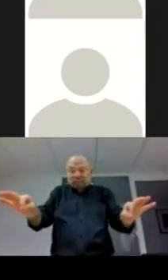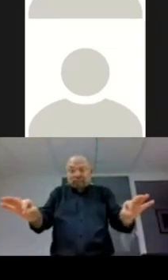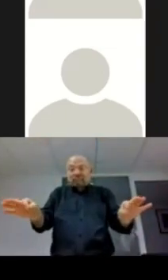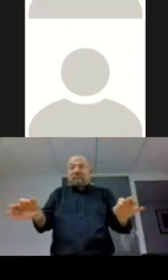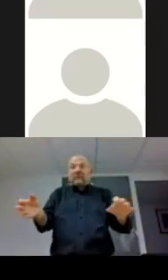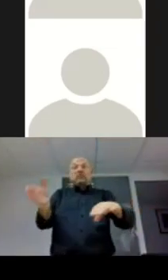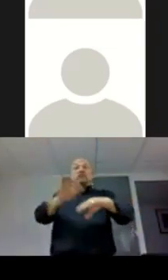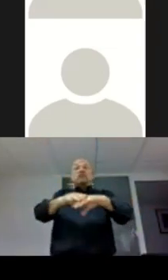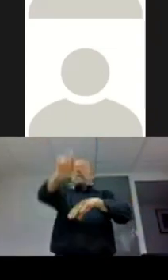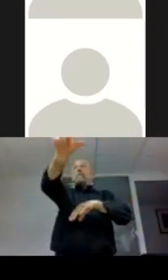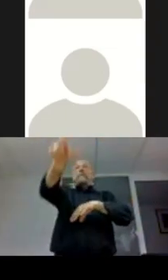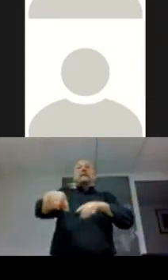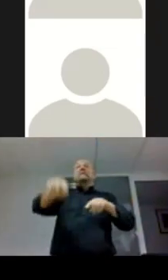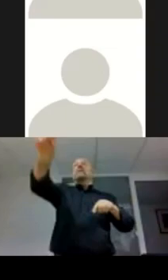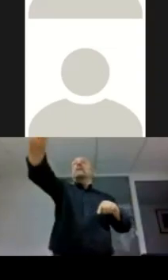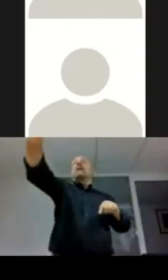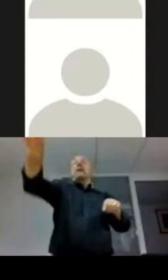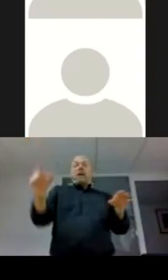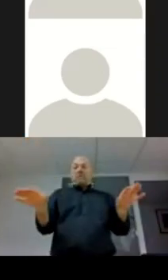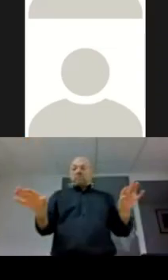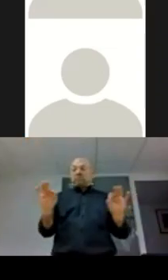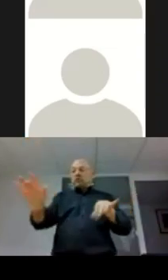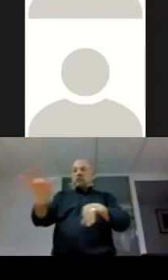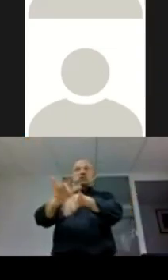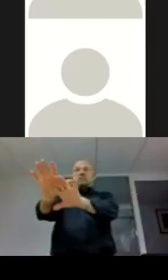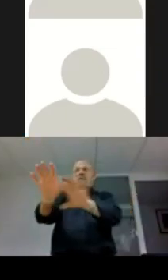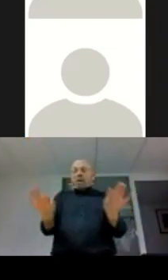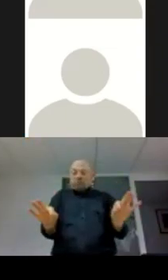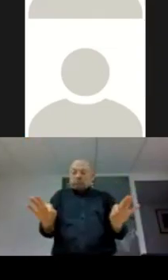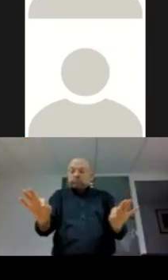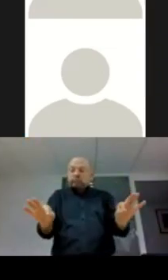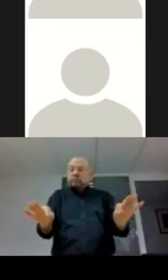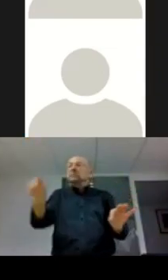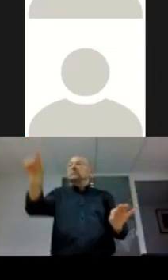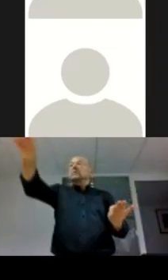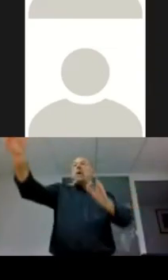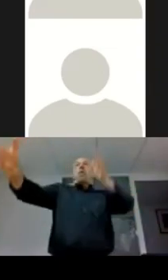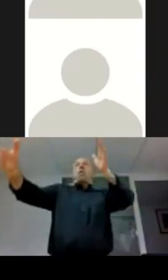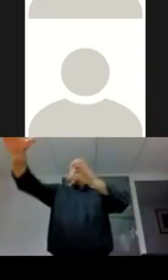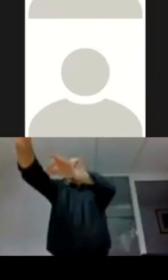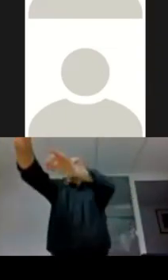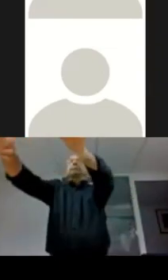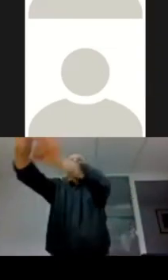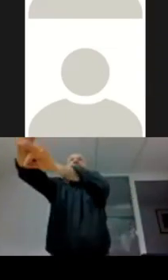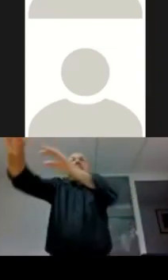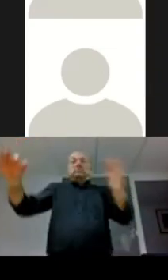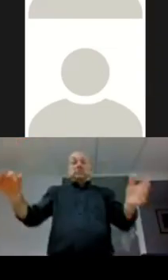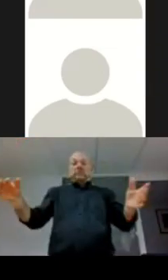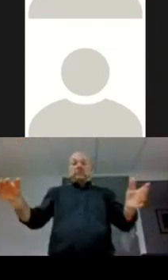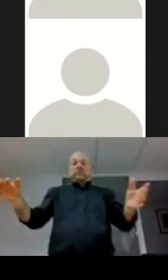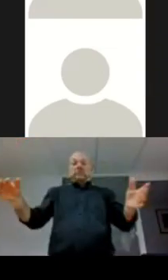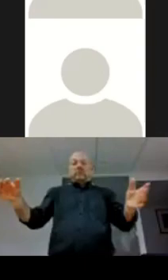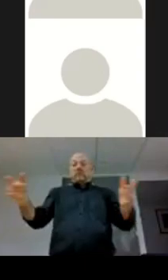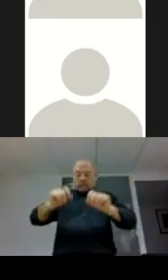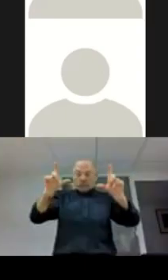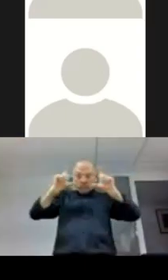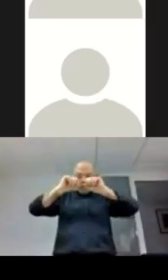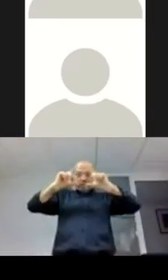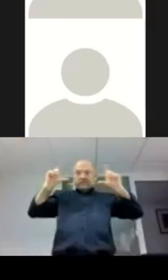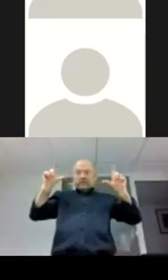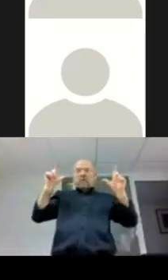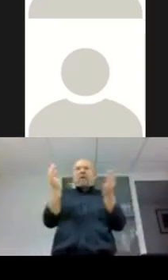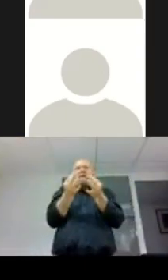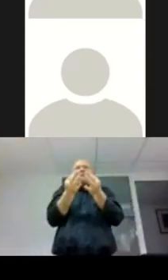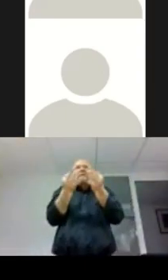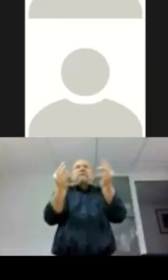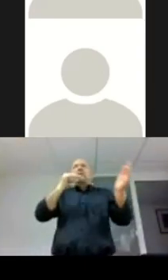une console à côté de la table d'opération et de pouvoir avoir une vision augmentée du champ opératoire parce